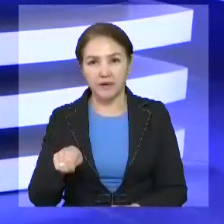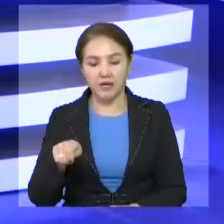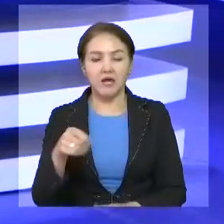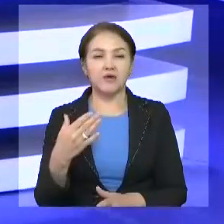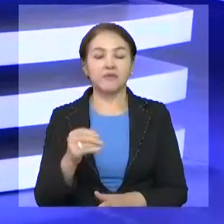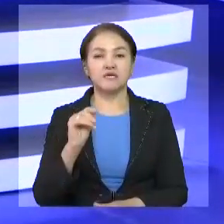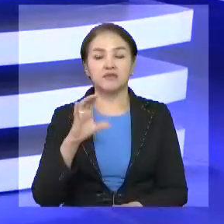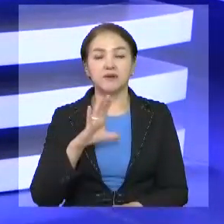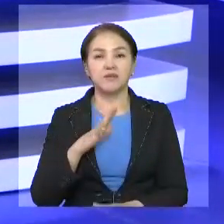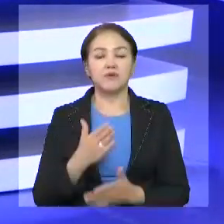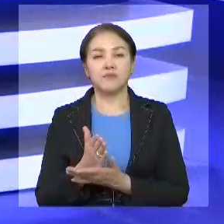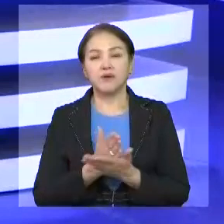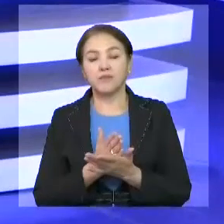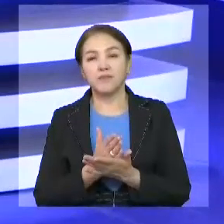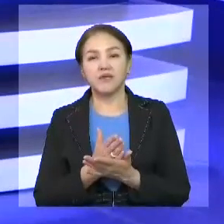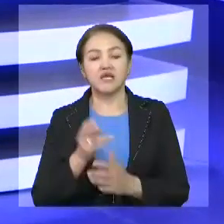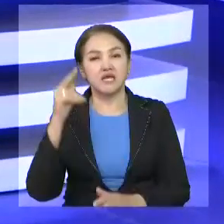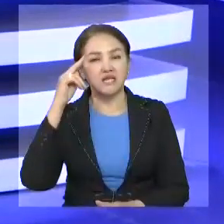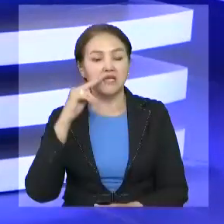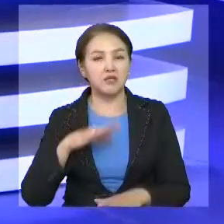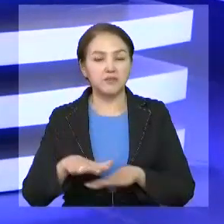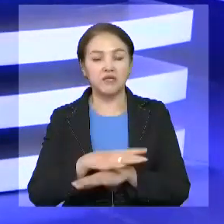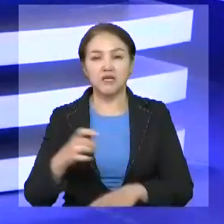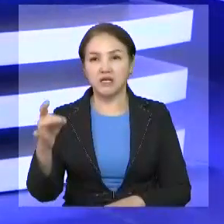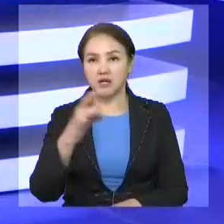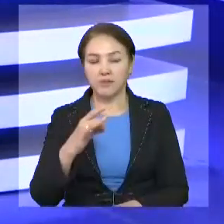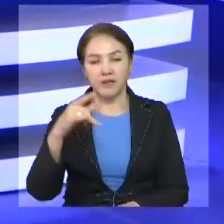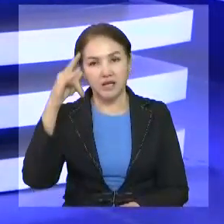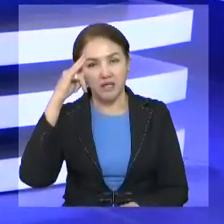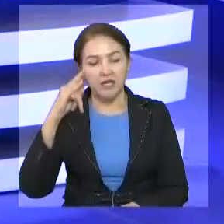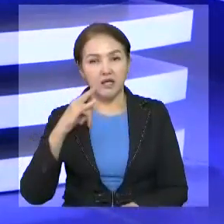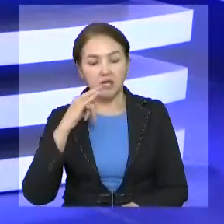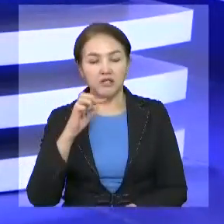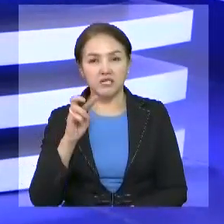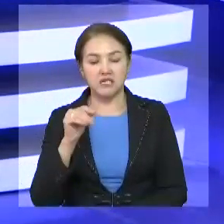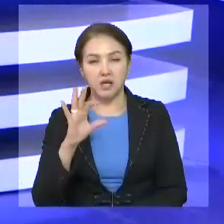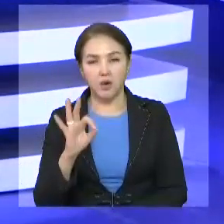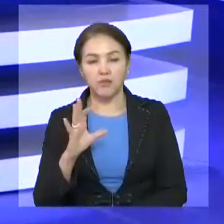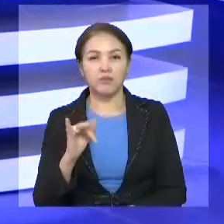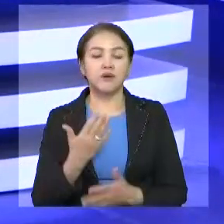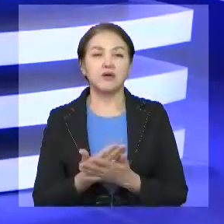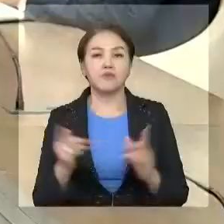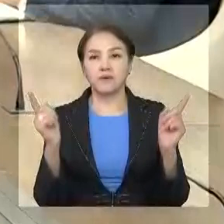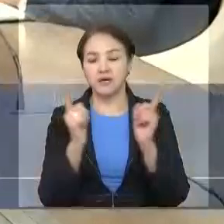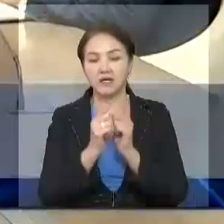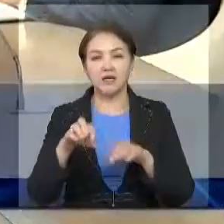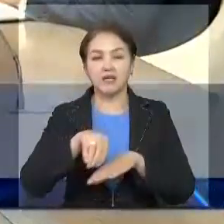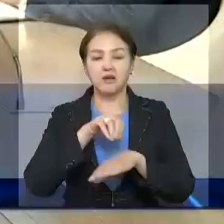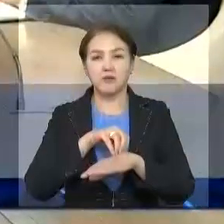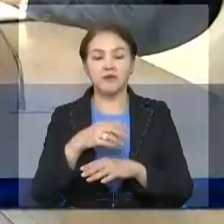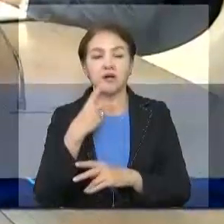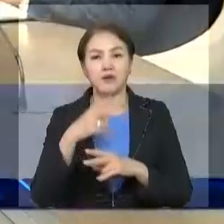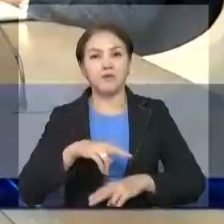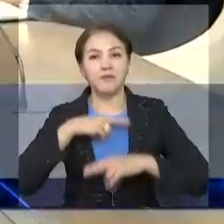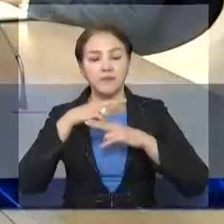главе с чрезвычайным и полномочным послом Китайской Народной Республики в Казахстане Чан Сяо. В ходе официальной встречи аким области